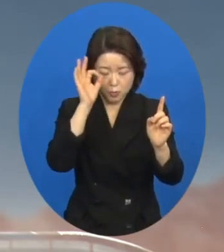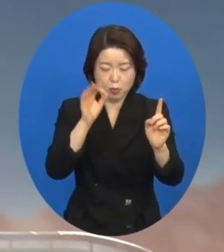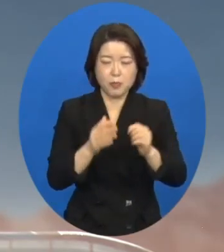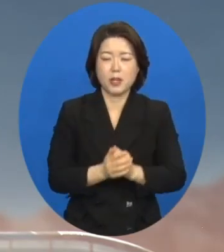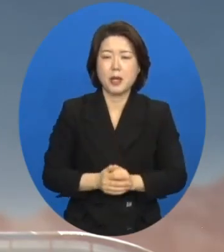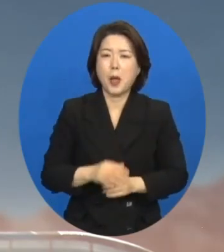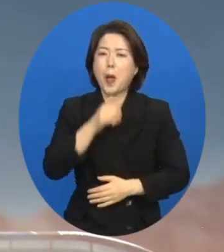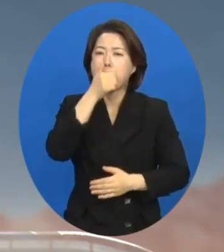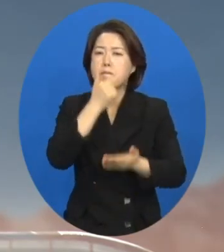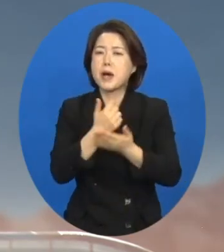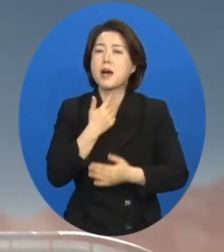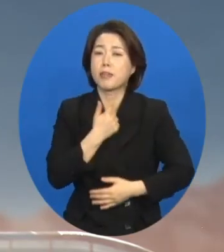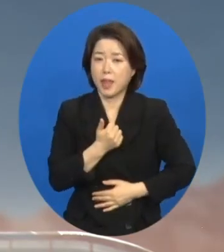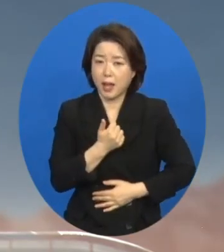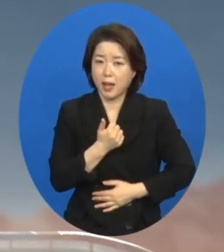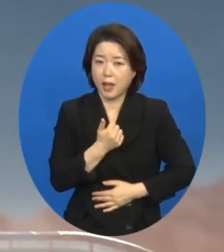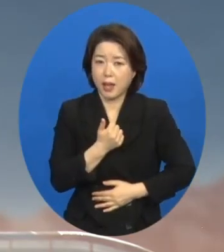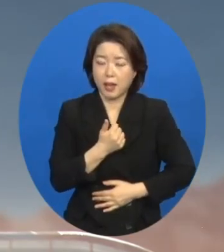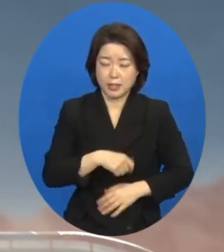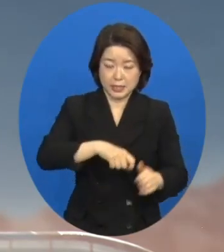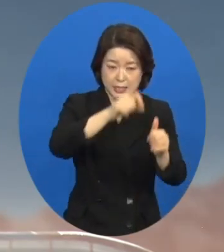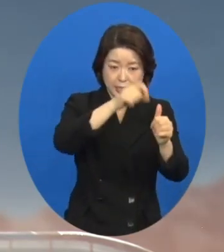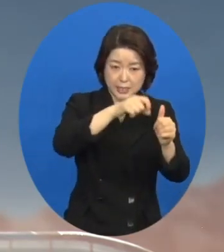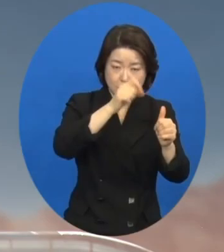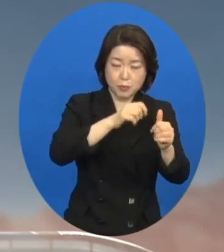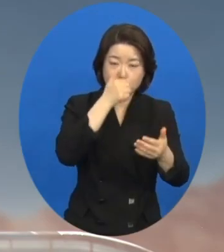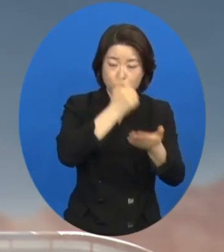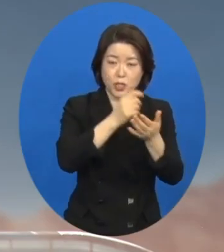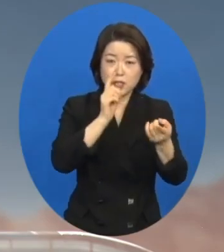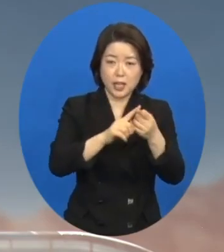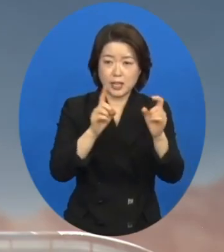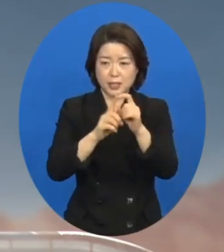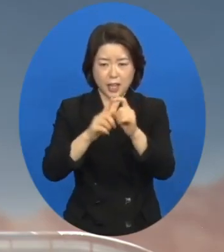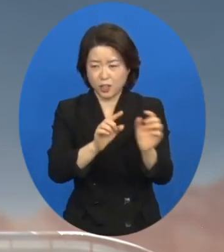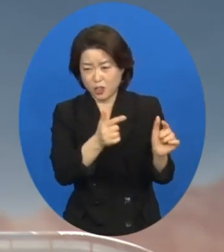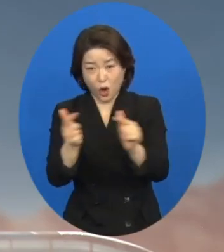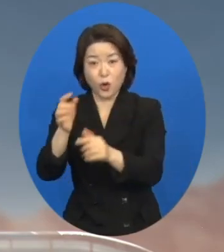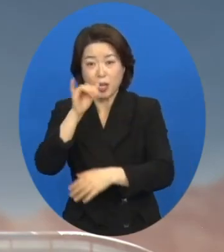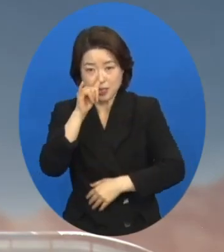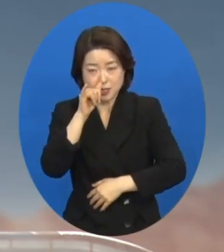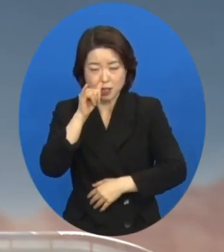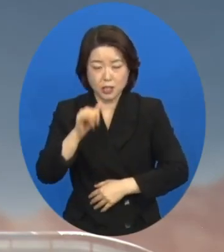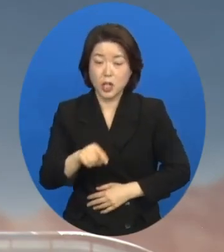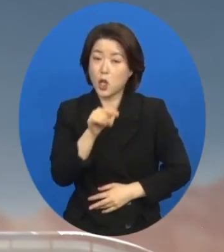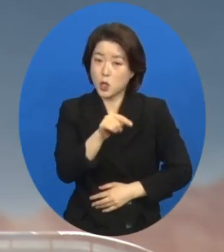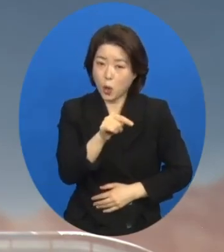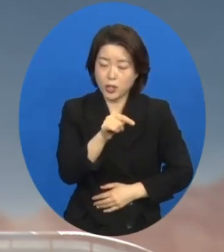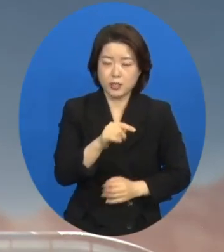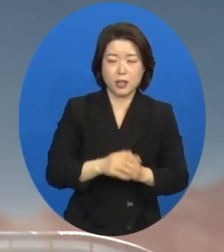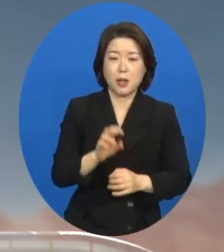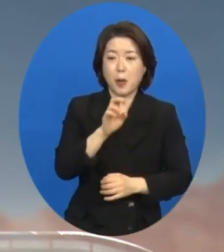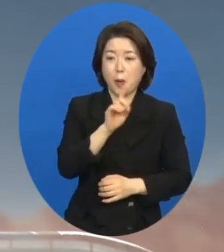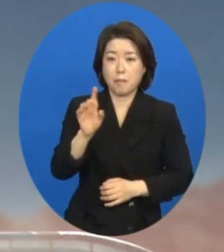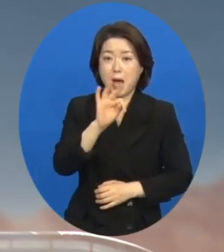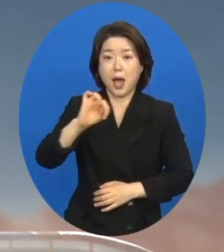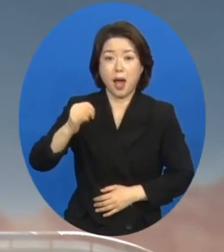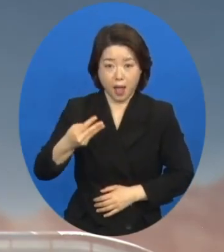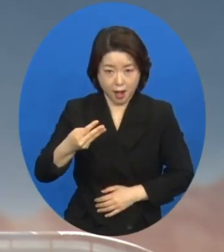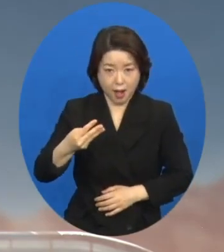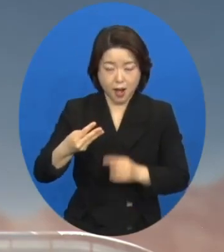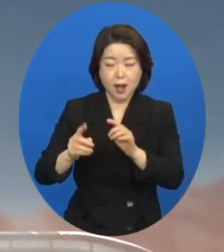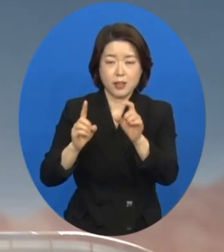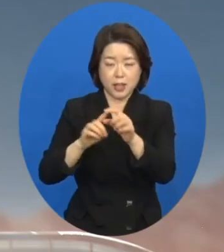여러분 히브리의 죄에 대한 여러 가지 단어가 있는데요, 여기서는 마알이라는 단어를 썼어요. 신실하지